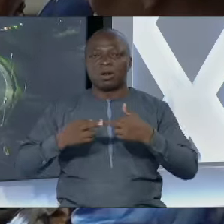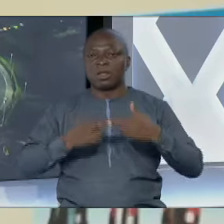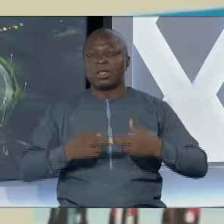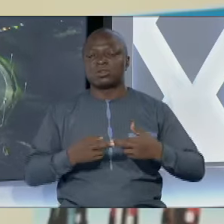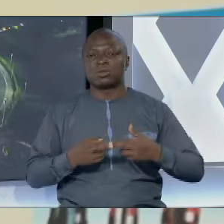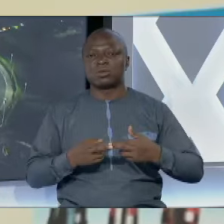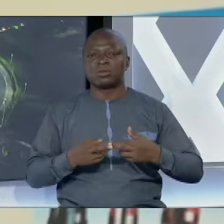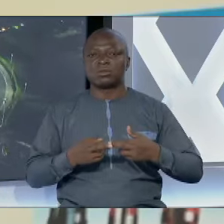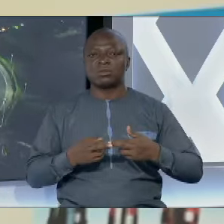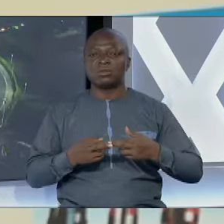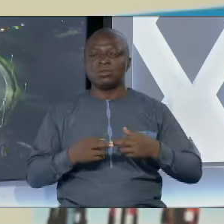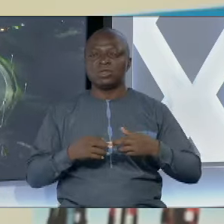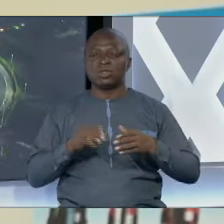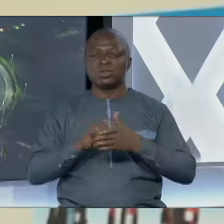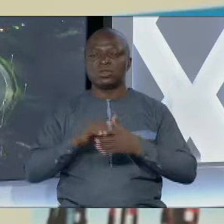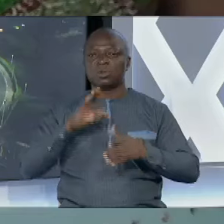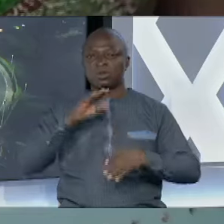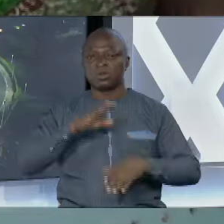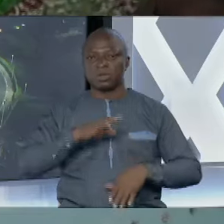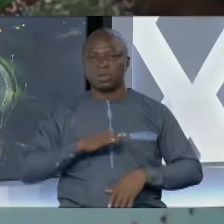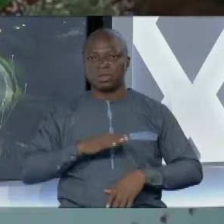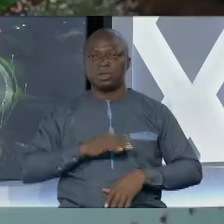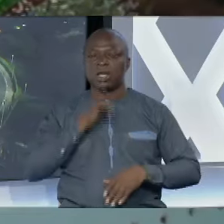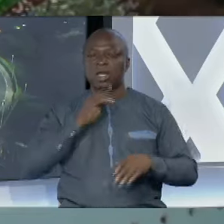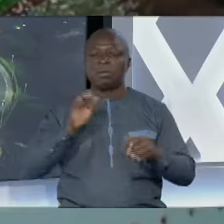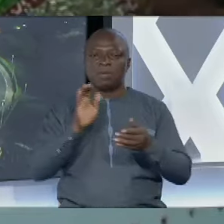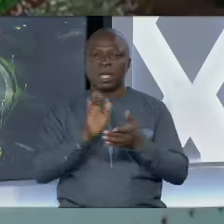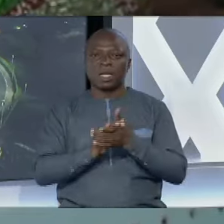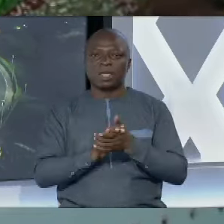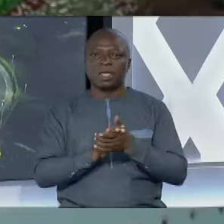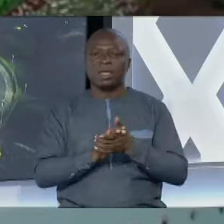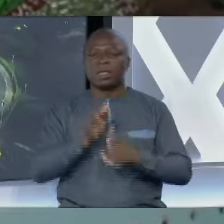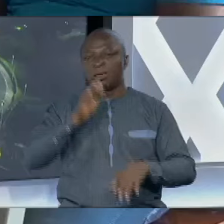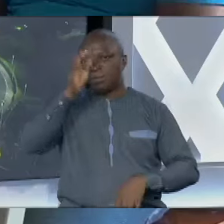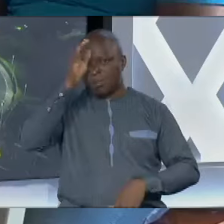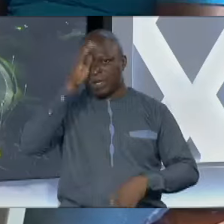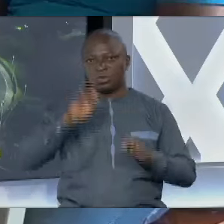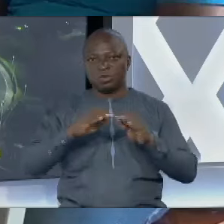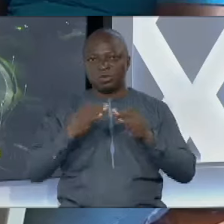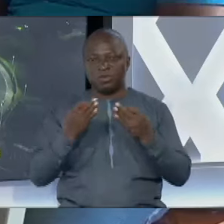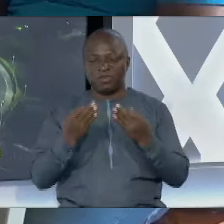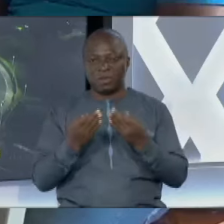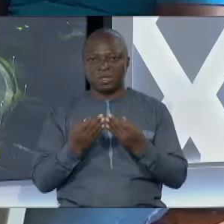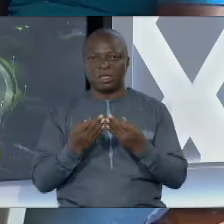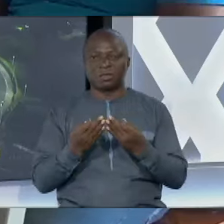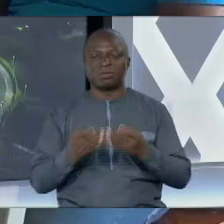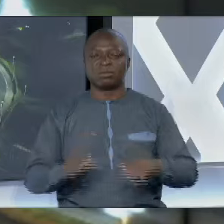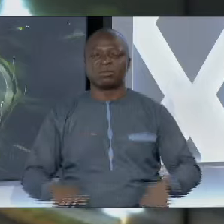durables. Christ-Roy lui-même est marié et père d'une famille épanouie.